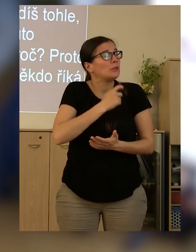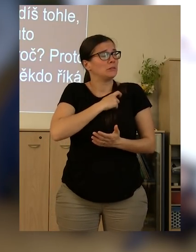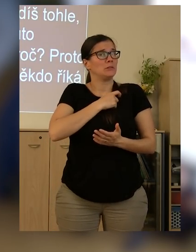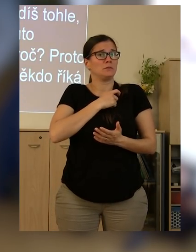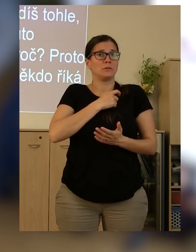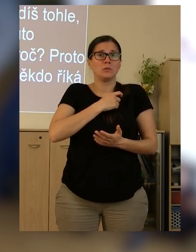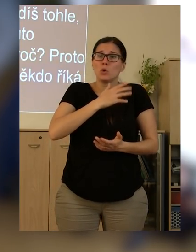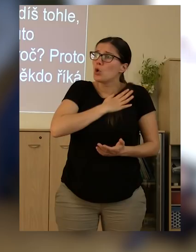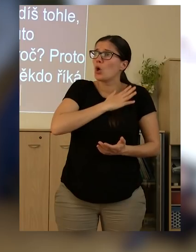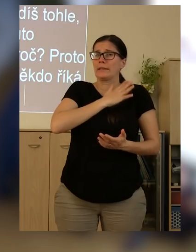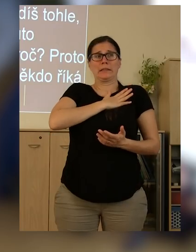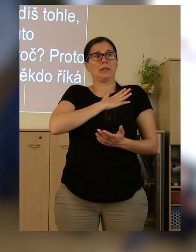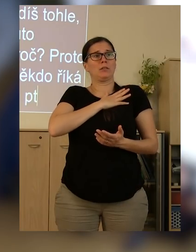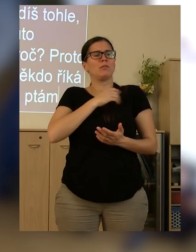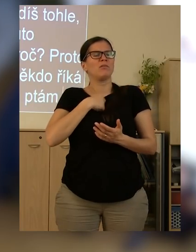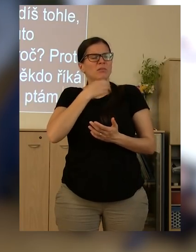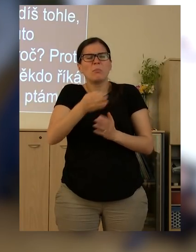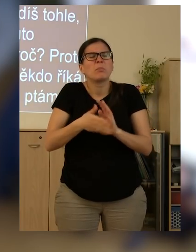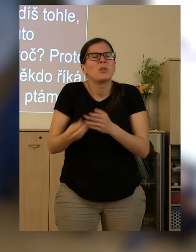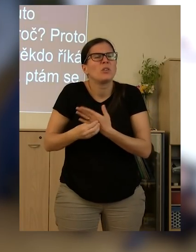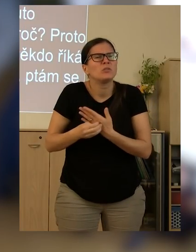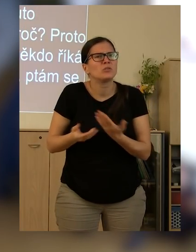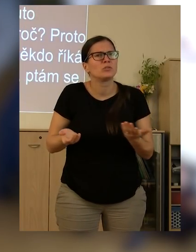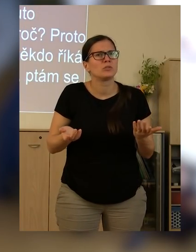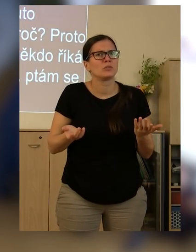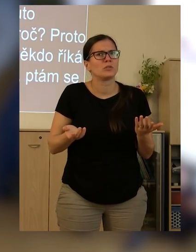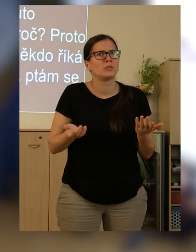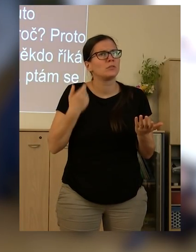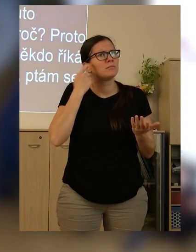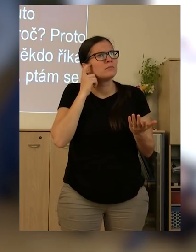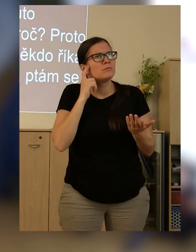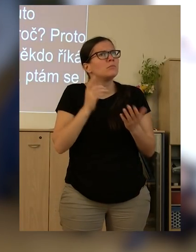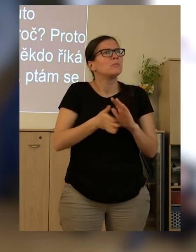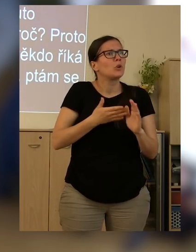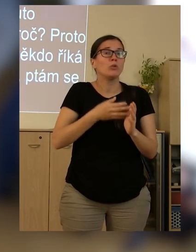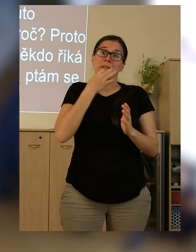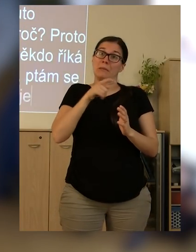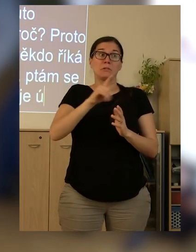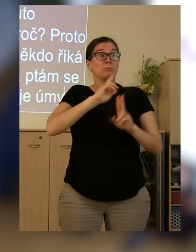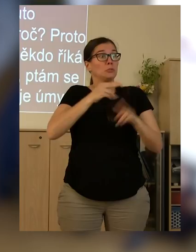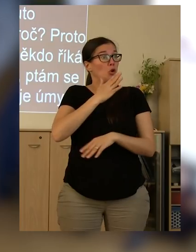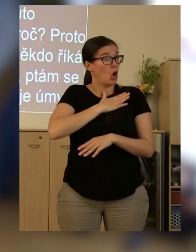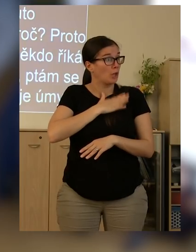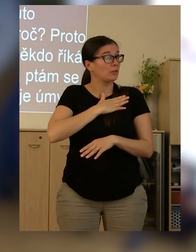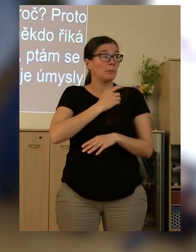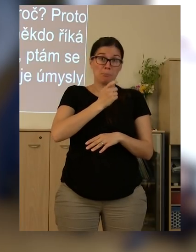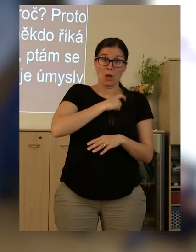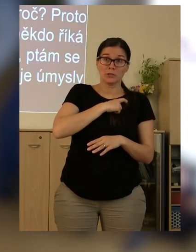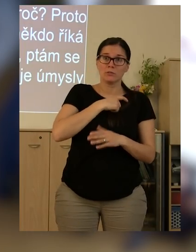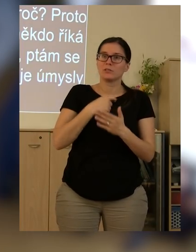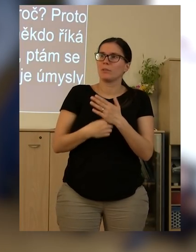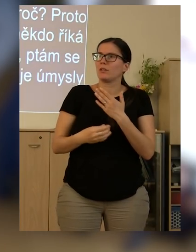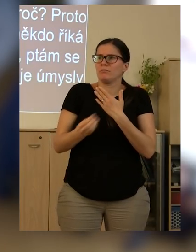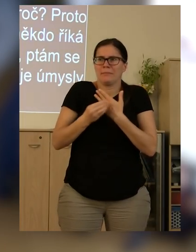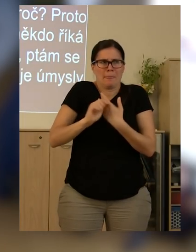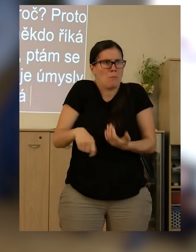ptám se, proč to říkáš? Kdyby tvoje úmysly byly opravdu čistý, možná by si to